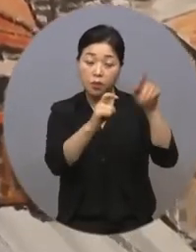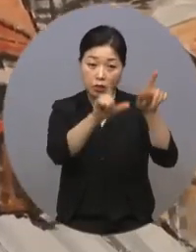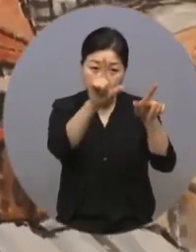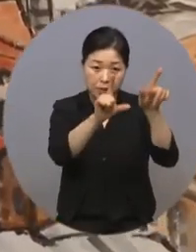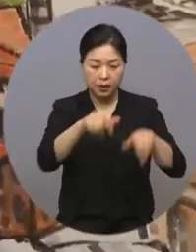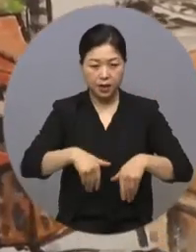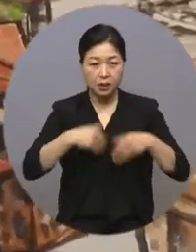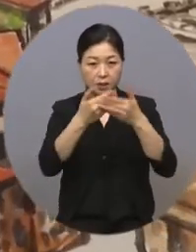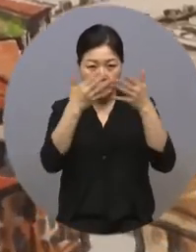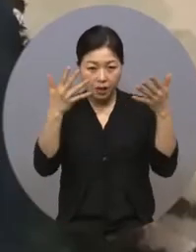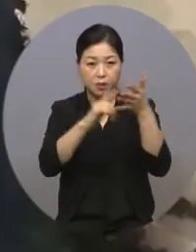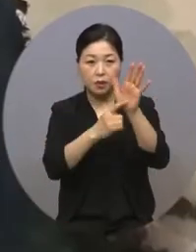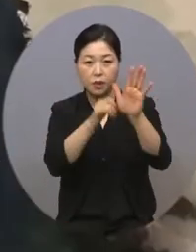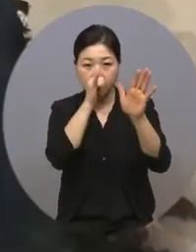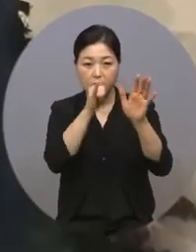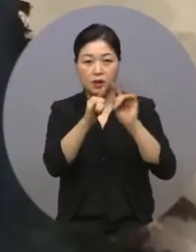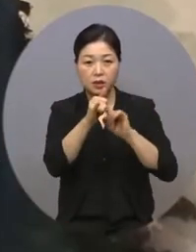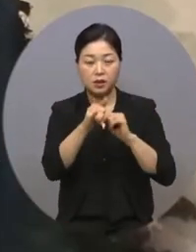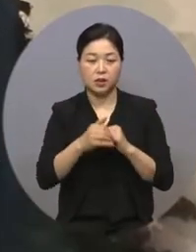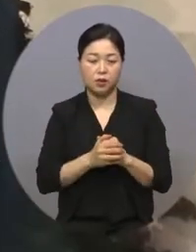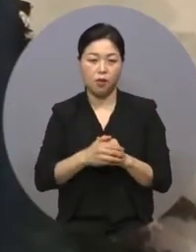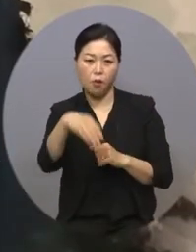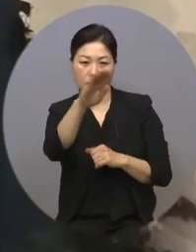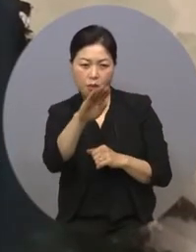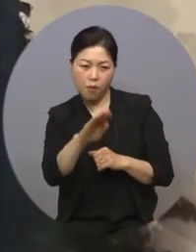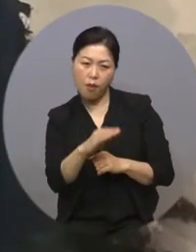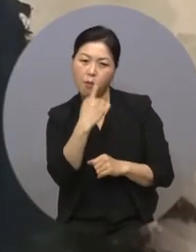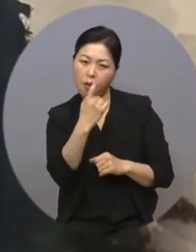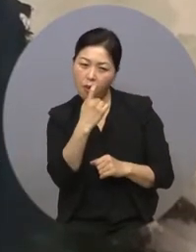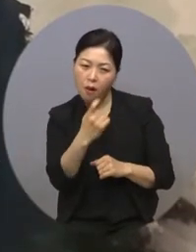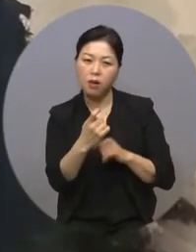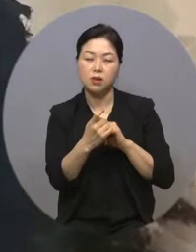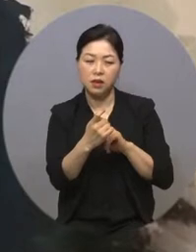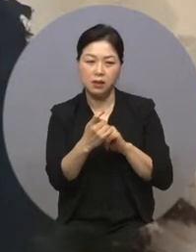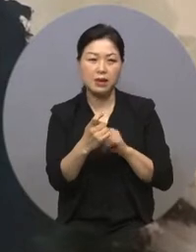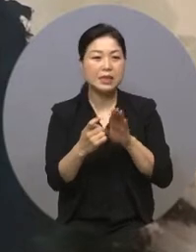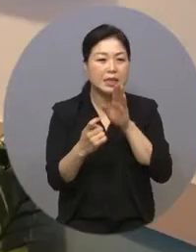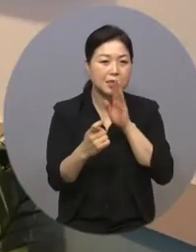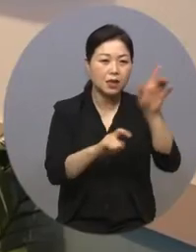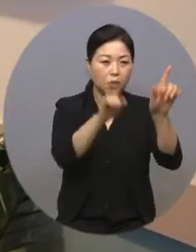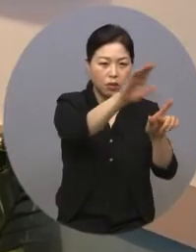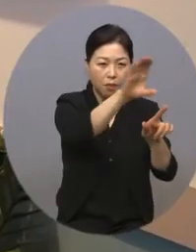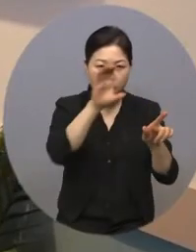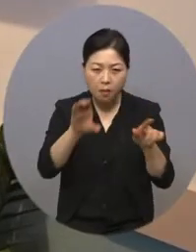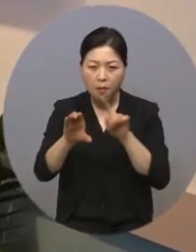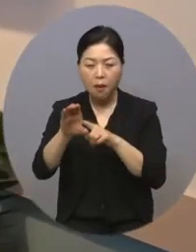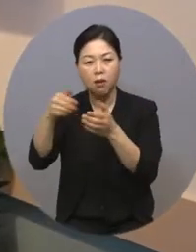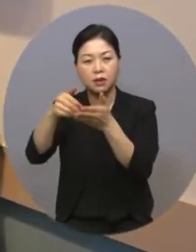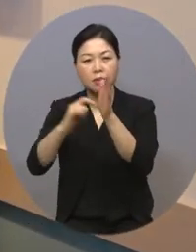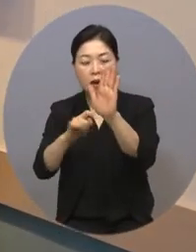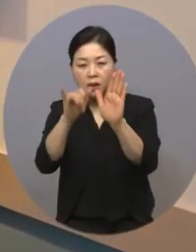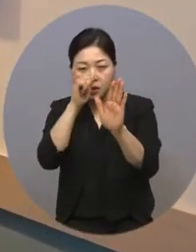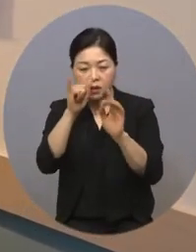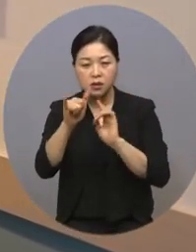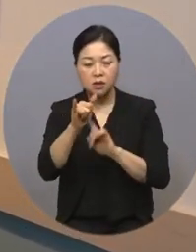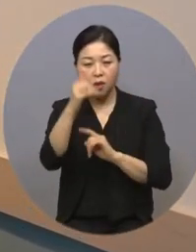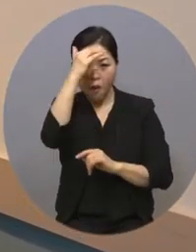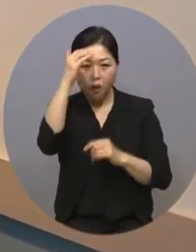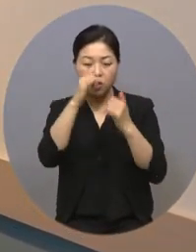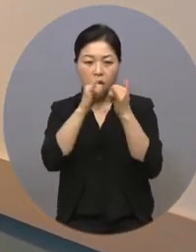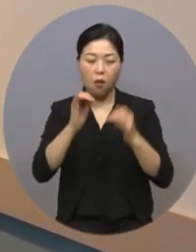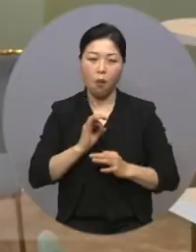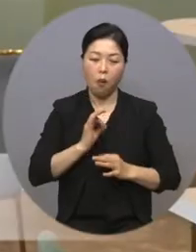밝게 표현하고 유려한 붓의 흐름 속에 실경의 감동을 자아내 관람객들의 시선을 사로잡고